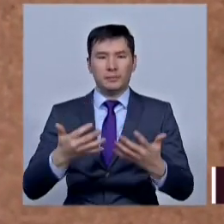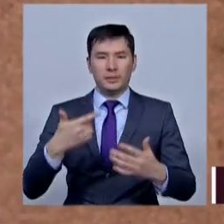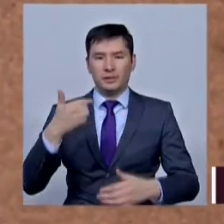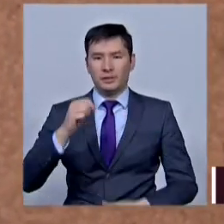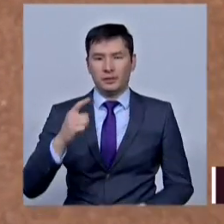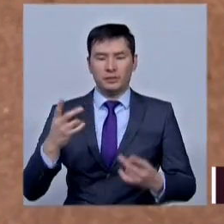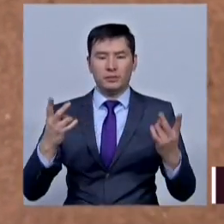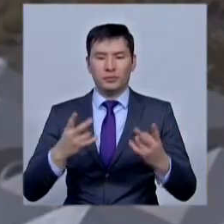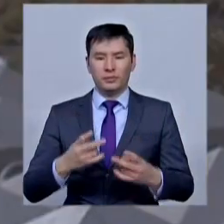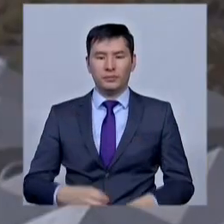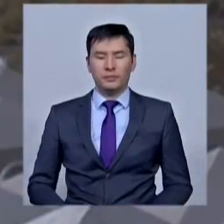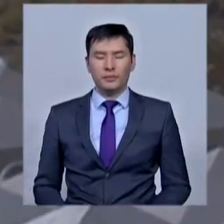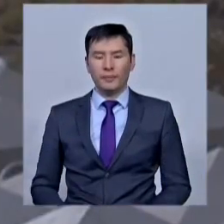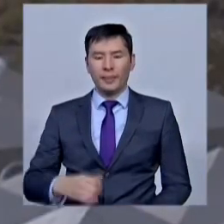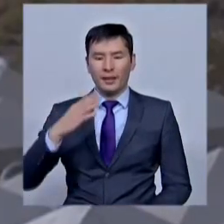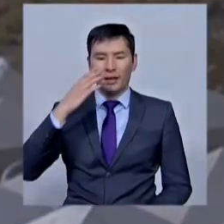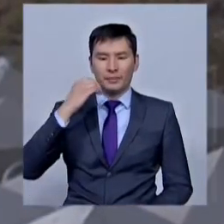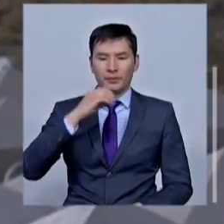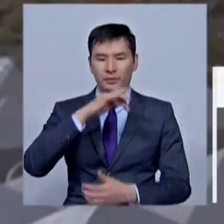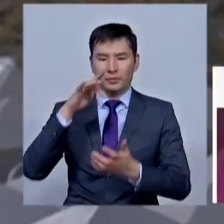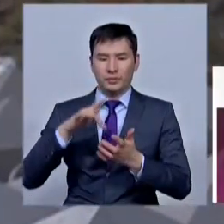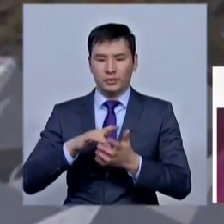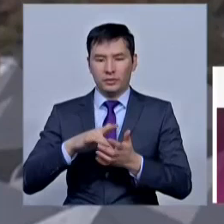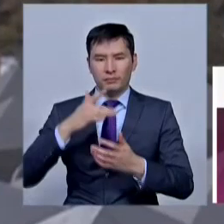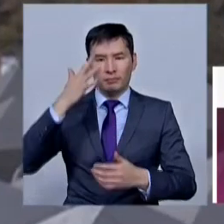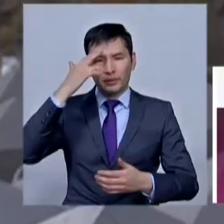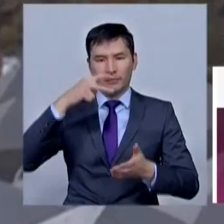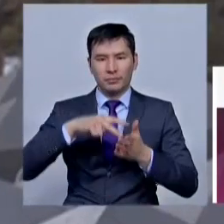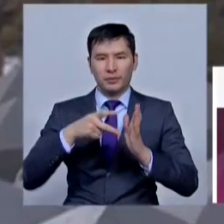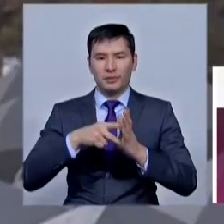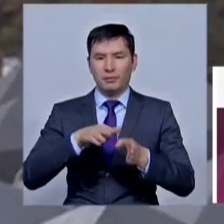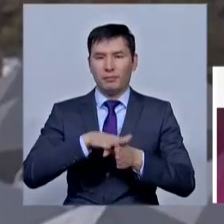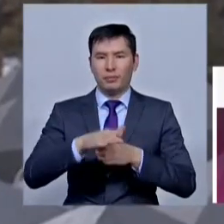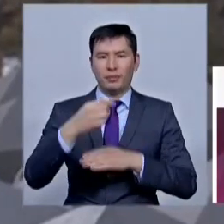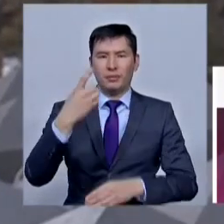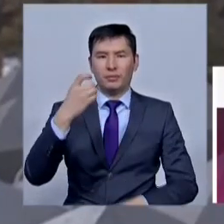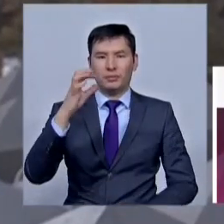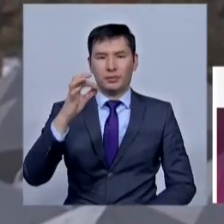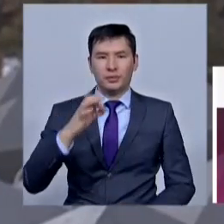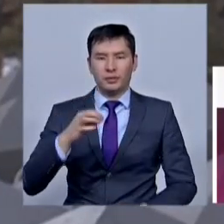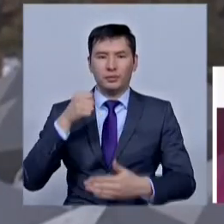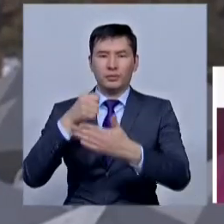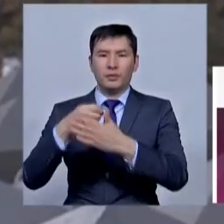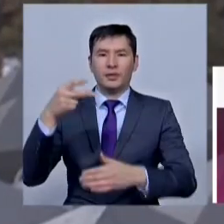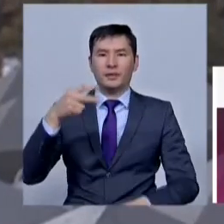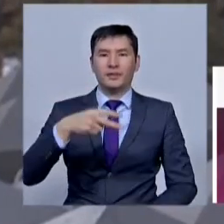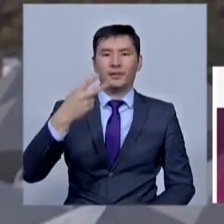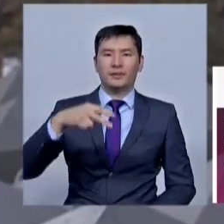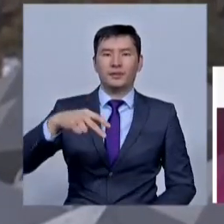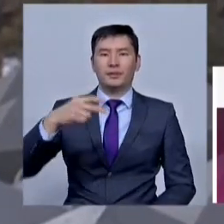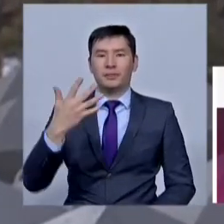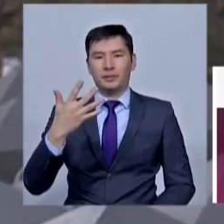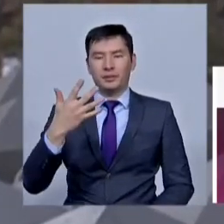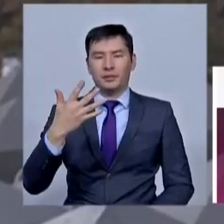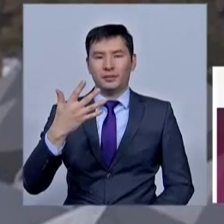мәселенің шешімін таппақ. Алматы қаласын толық 100% газбен қамтамасыз ету 2025 жылға дейінгі жоба